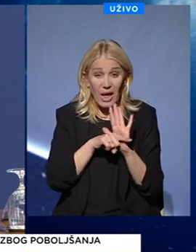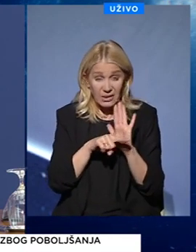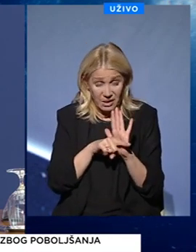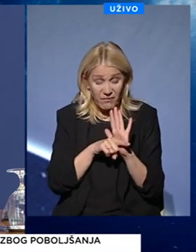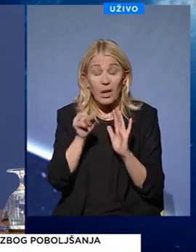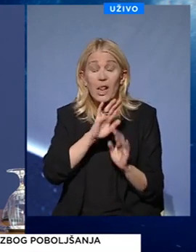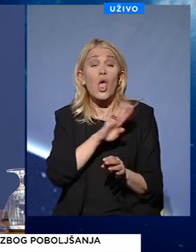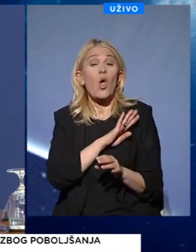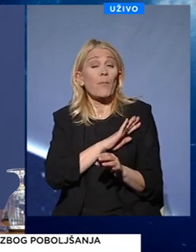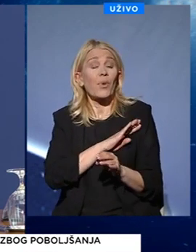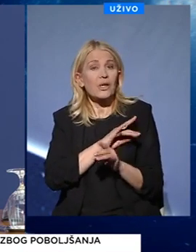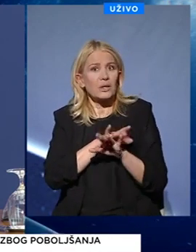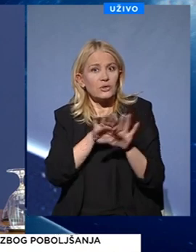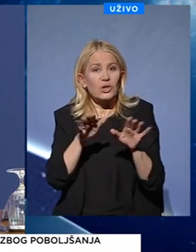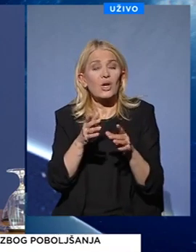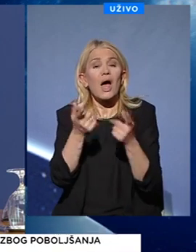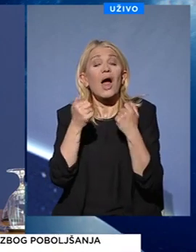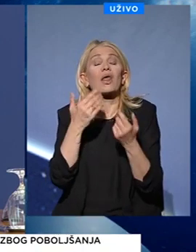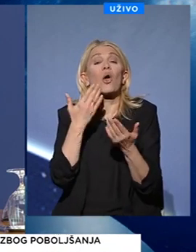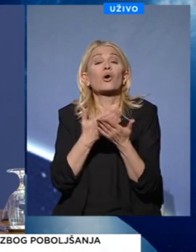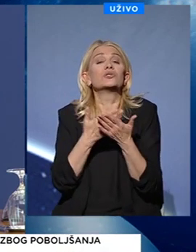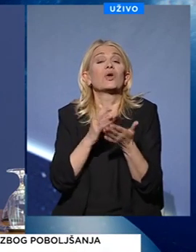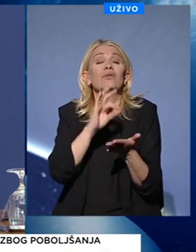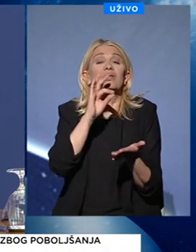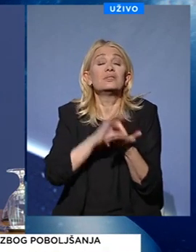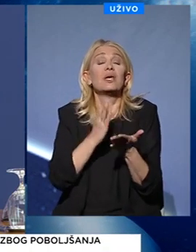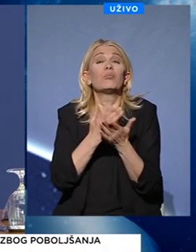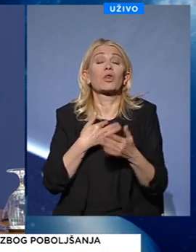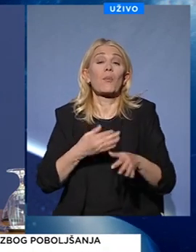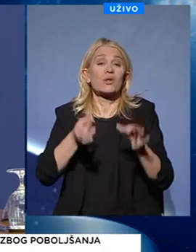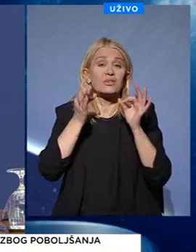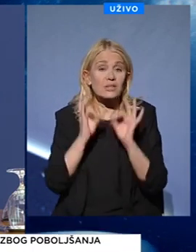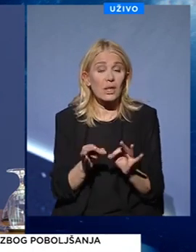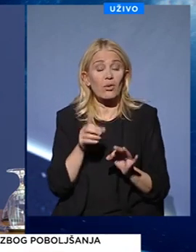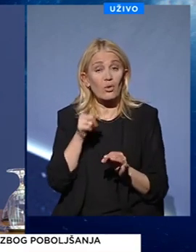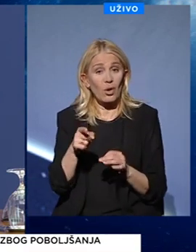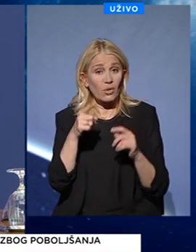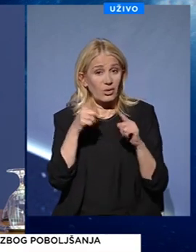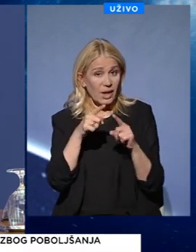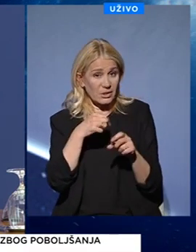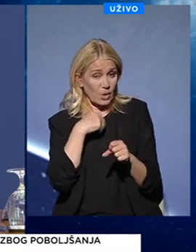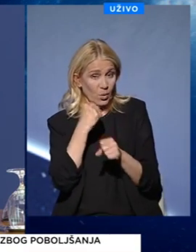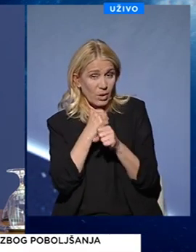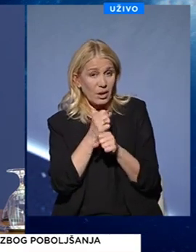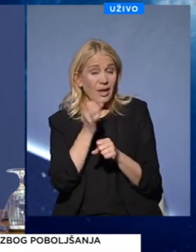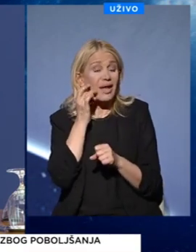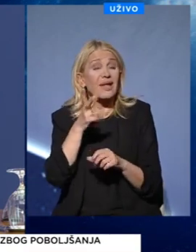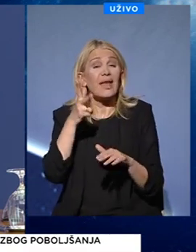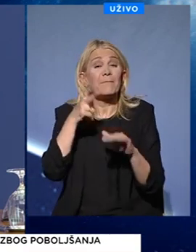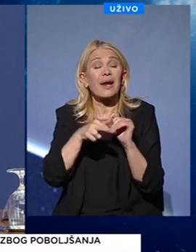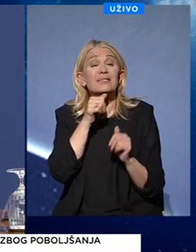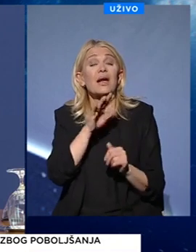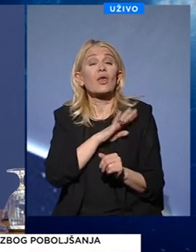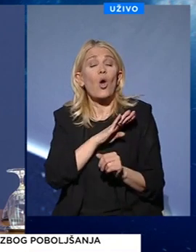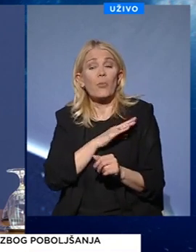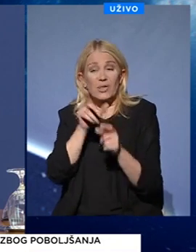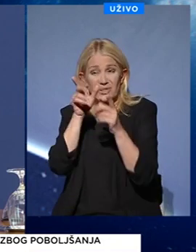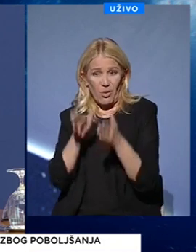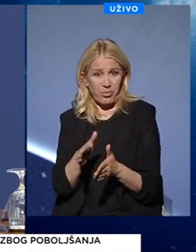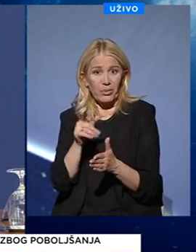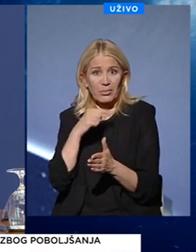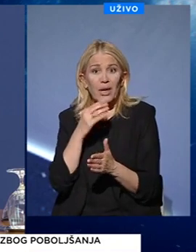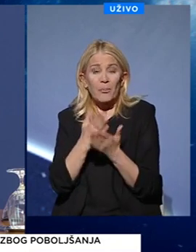nije opasan po okolinu, ali osnovni cilj nam je da budemo sigurni da ćemo to testiranje obaviti onda kada prestane i opasnost po samog pacijenta